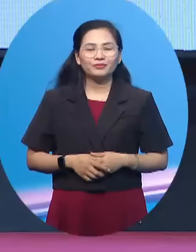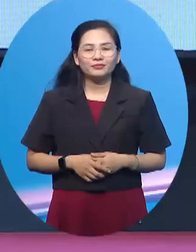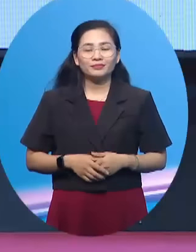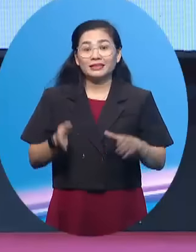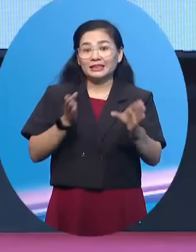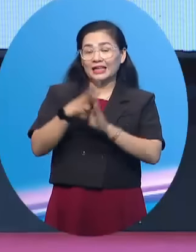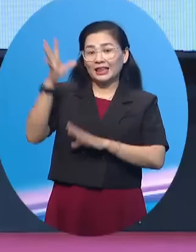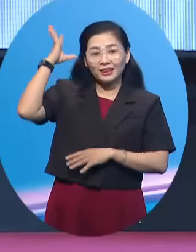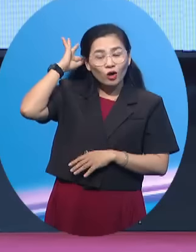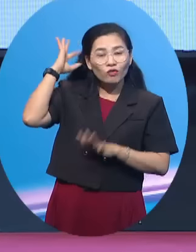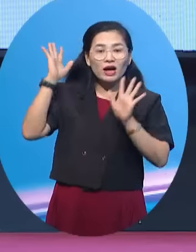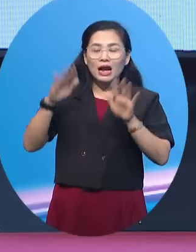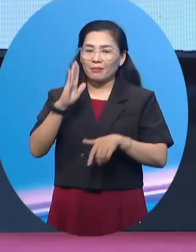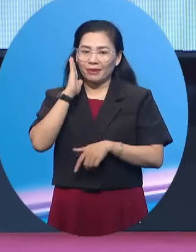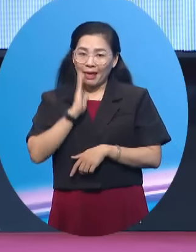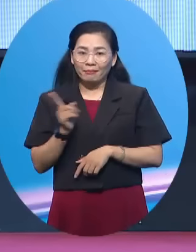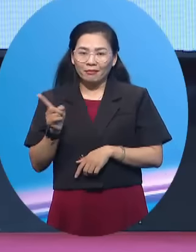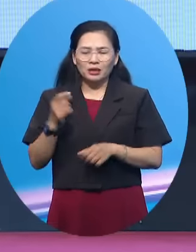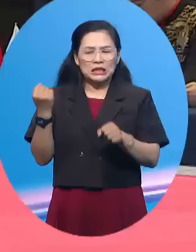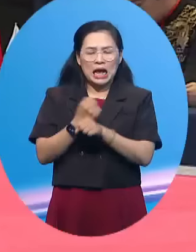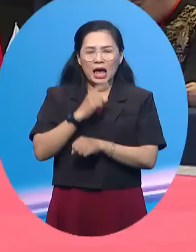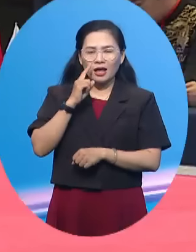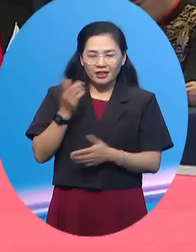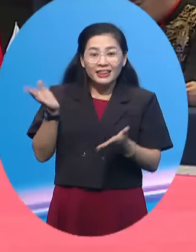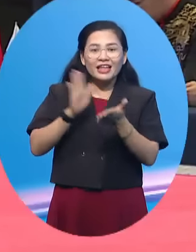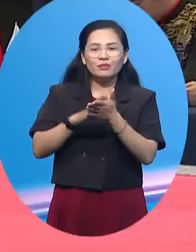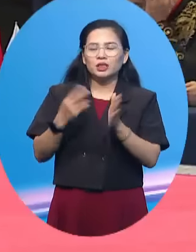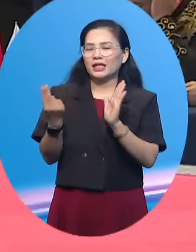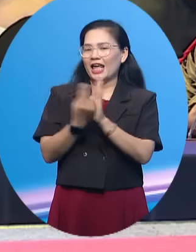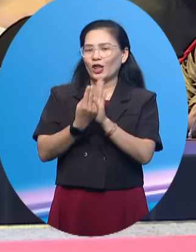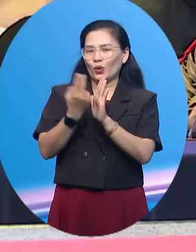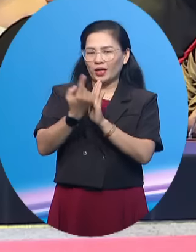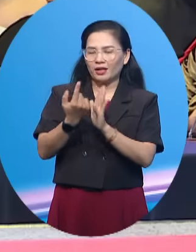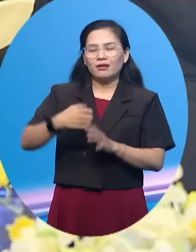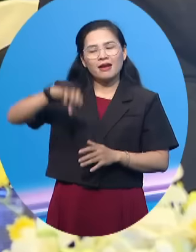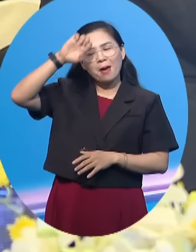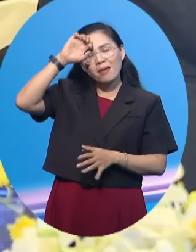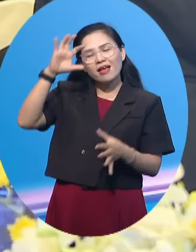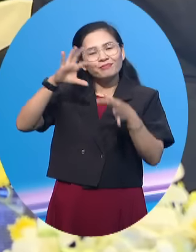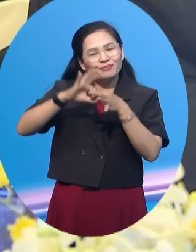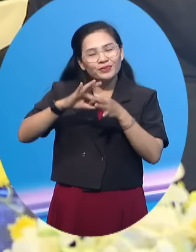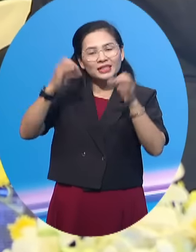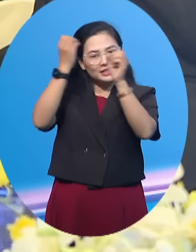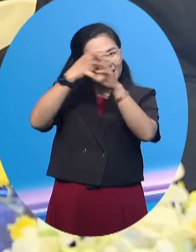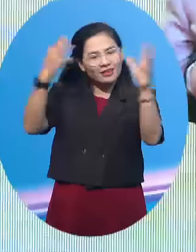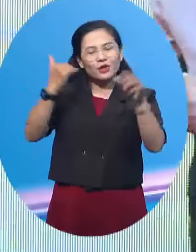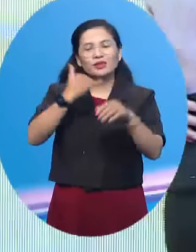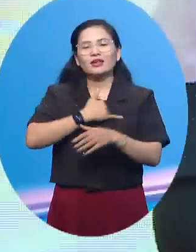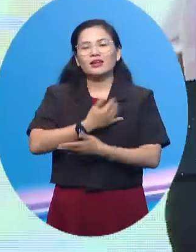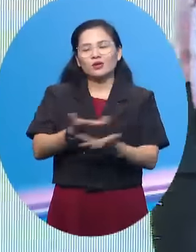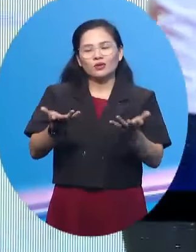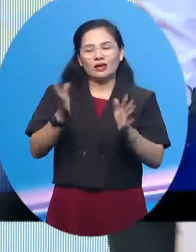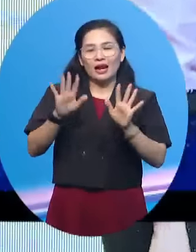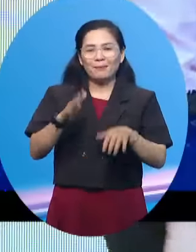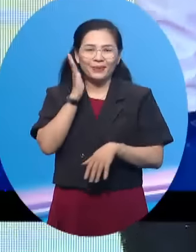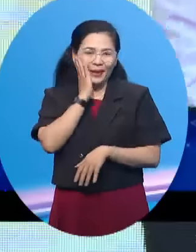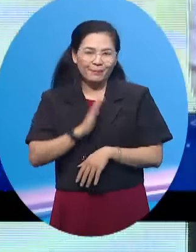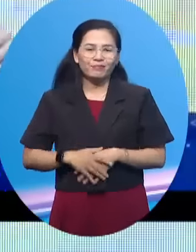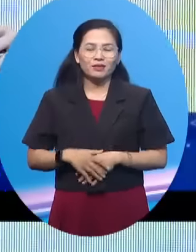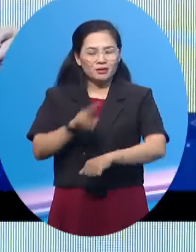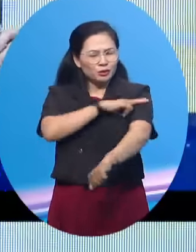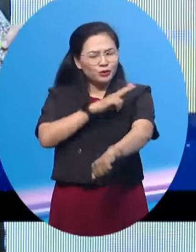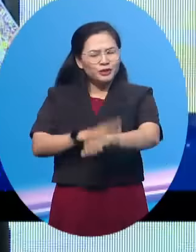Ngành tóc và làm đẹp không chỉ là một nghề mà còn là một nghệ thuật, là nơi kết nối đam mê, sự sáng tạo và tình yêu đối với cái đẹp. Những người thầy